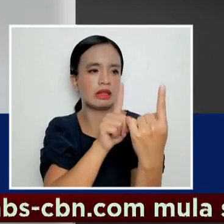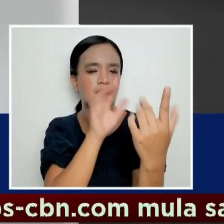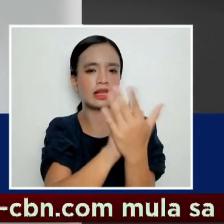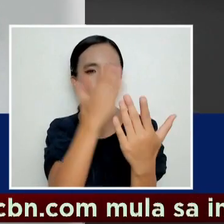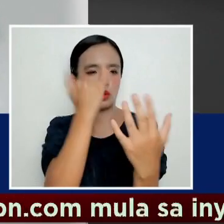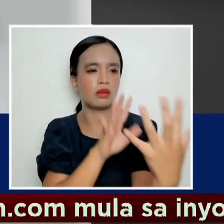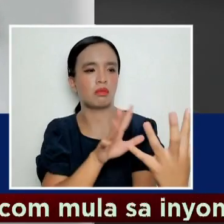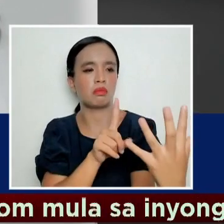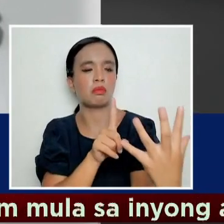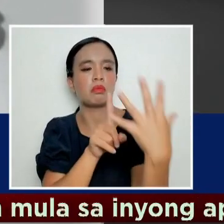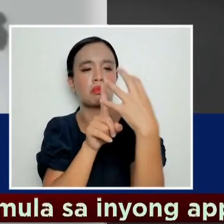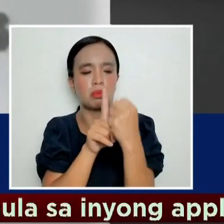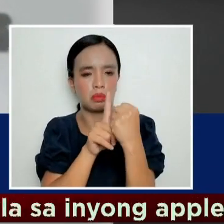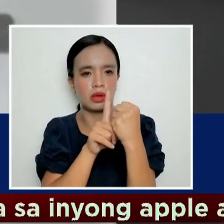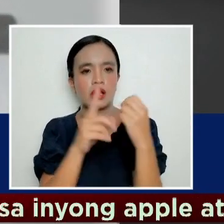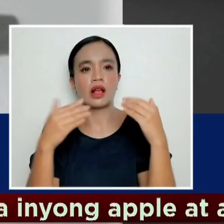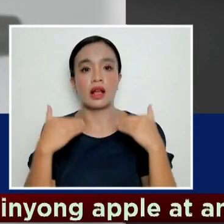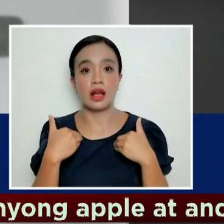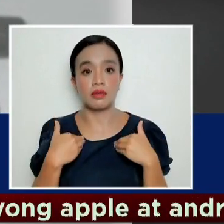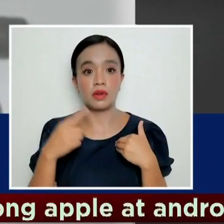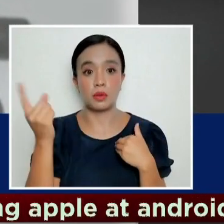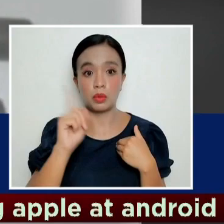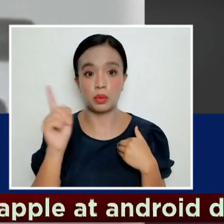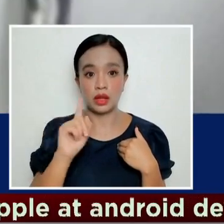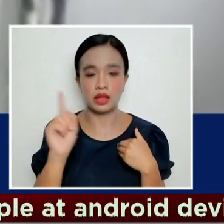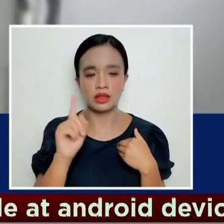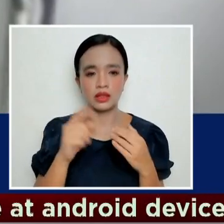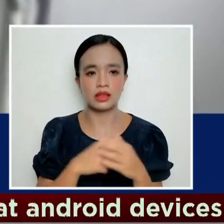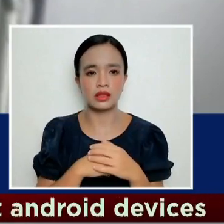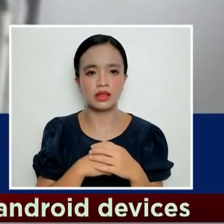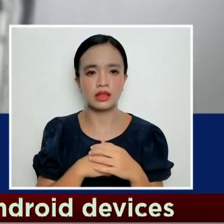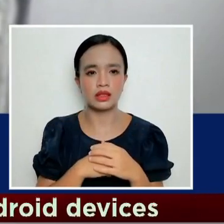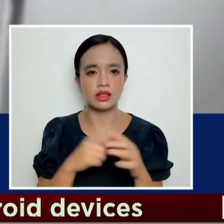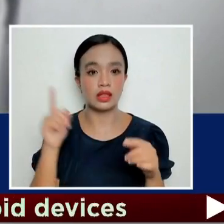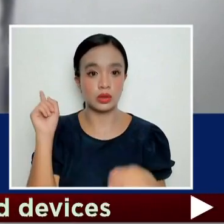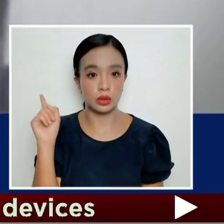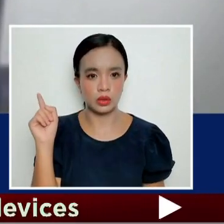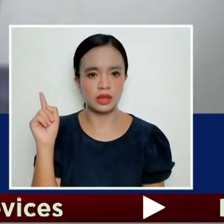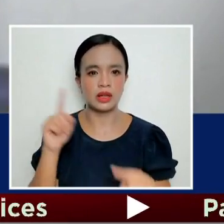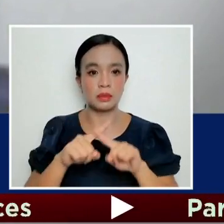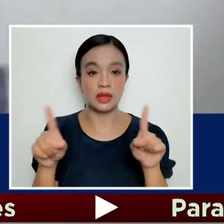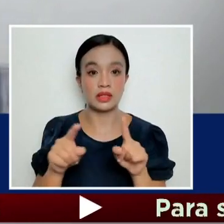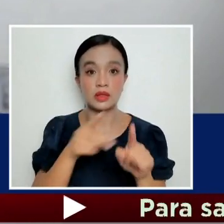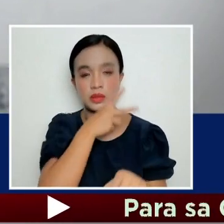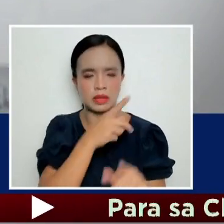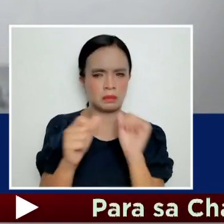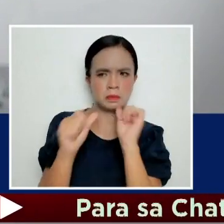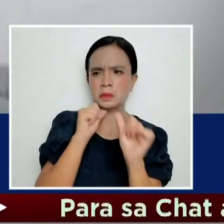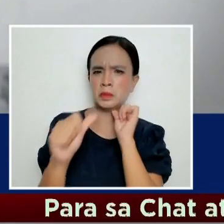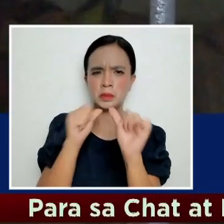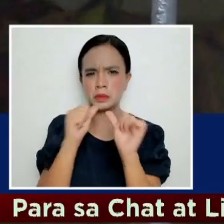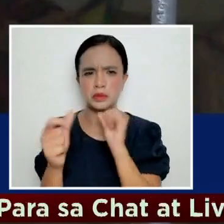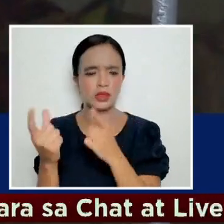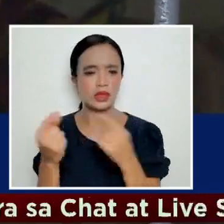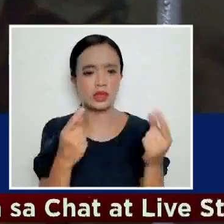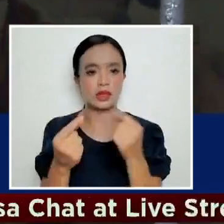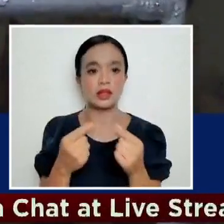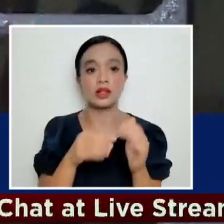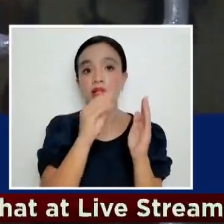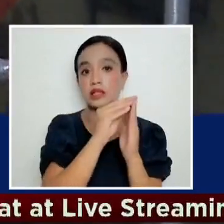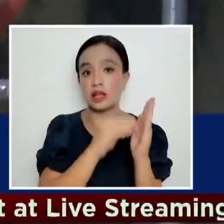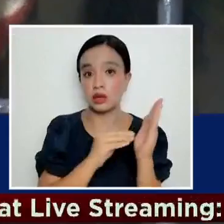nadakip. Nakuhanan din siya ng isang sumpak. Pero todo tanggi ang suspect sa krimen. Sa record naman ng